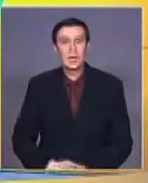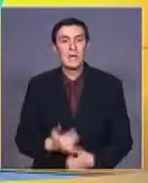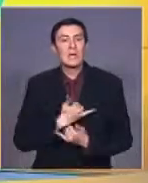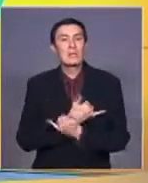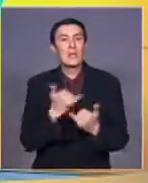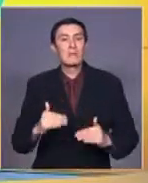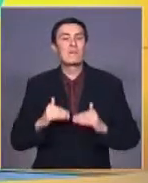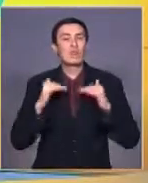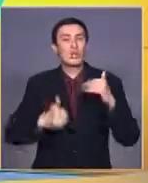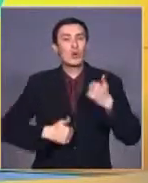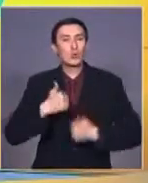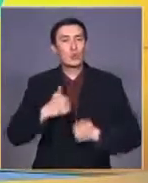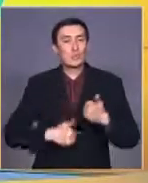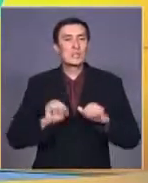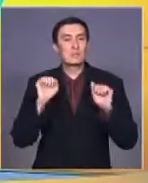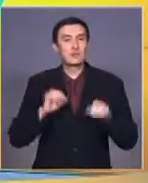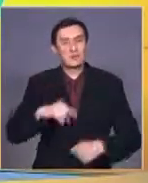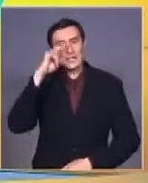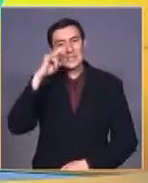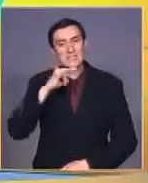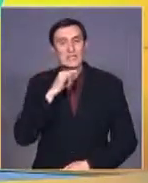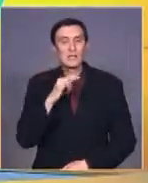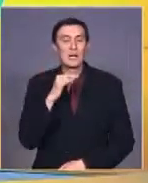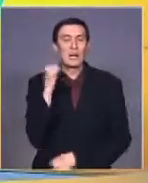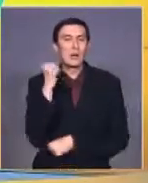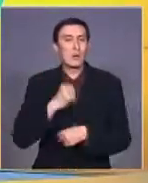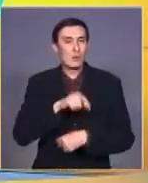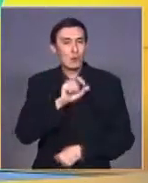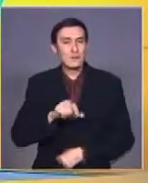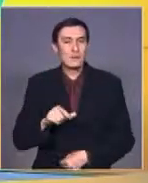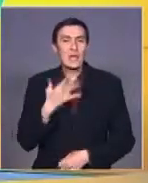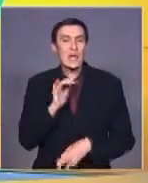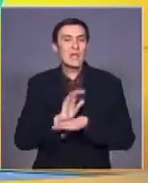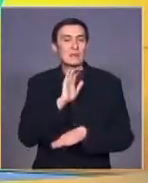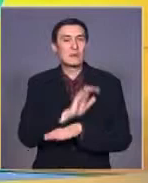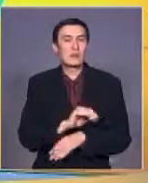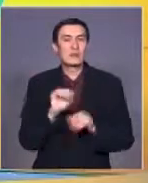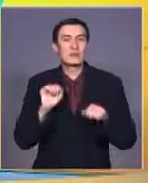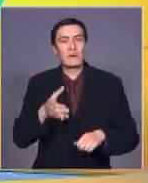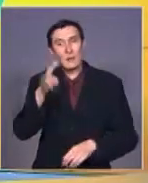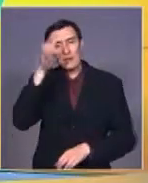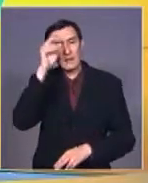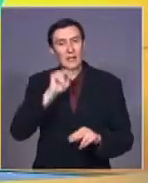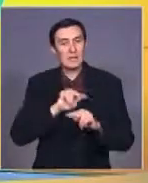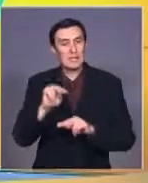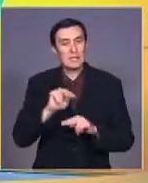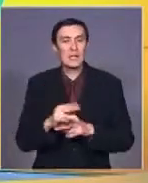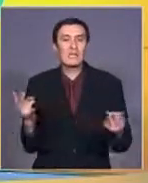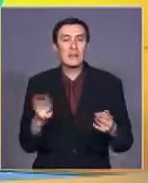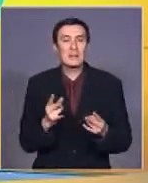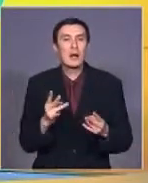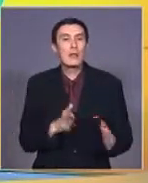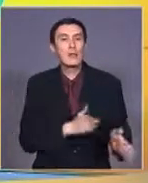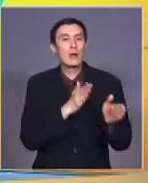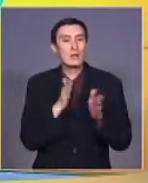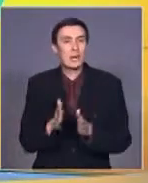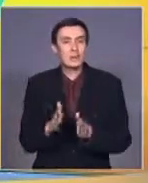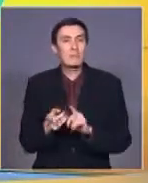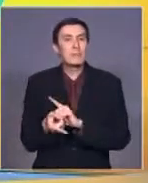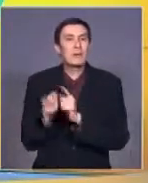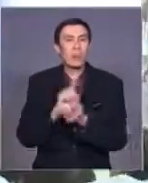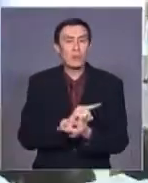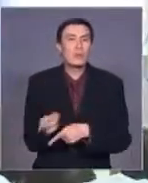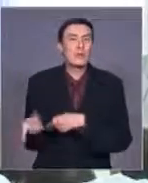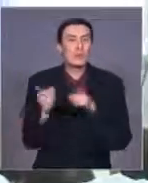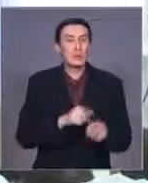Для повышения уровня конкурентоспособности отечественных кадров и экспортного потенциала образовательного сектора необходим поэтапный переход на английский